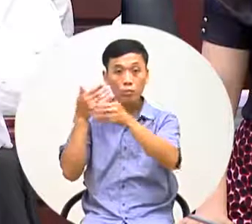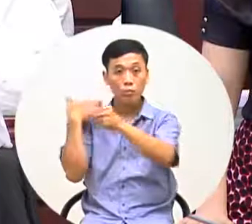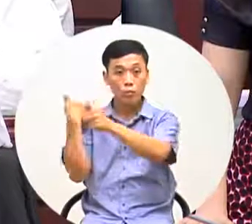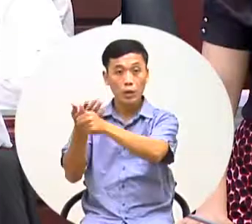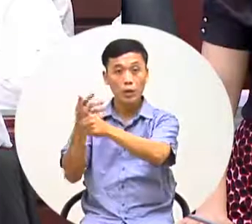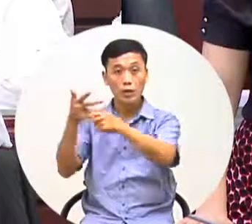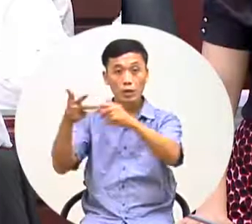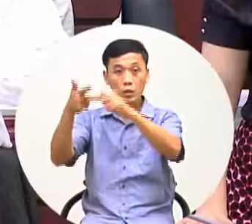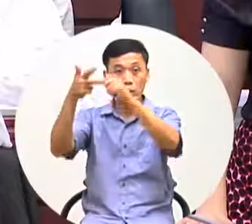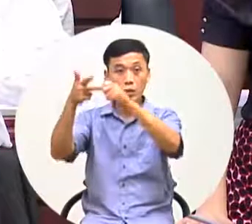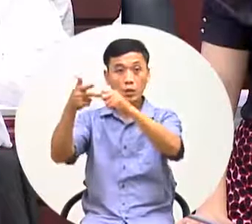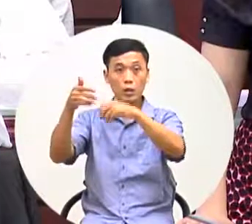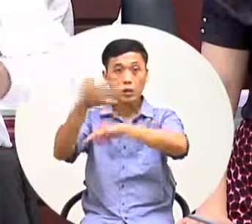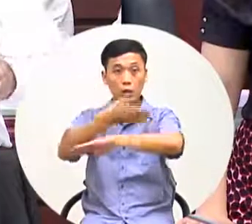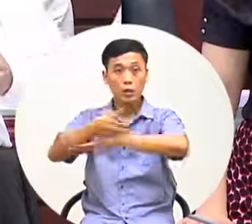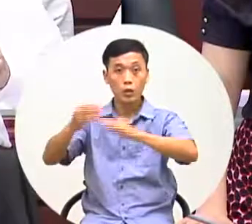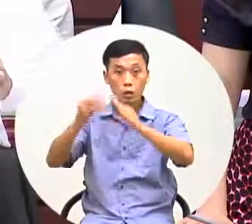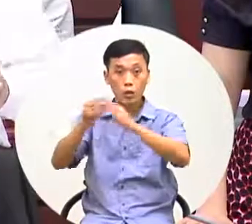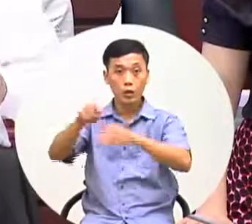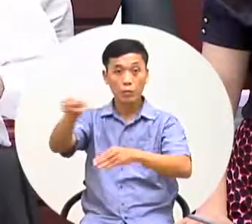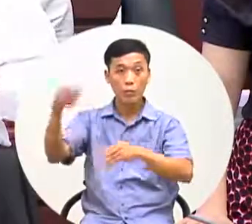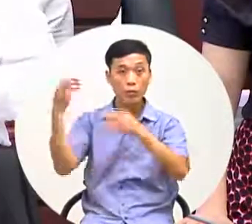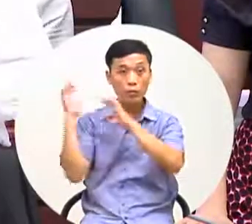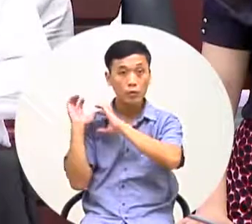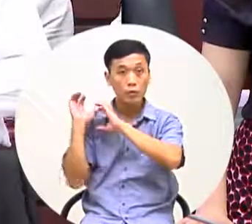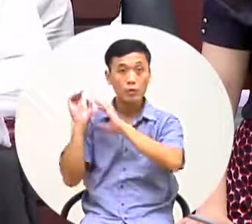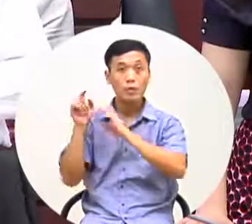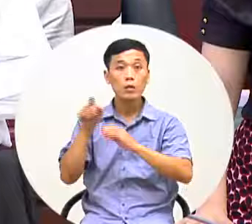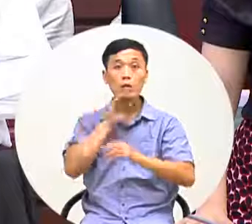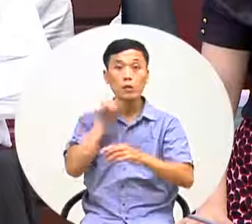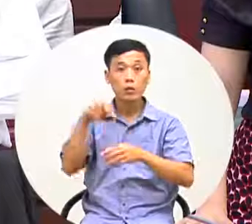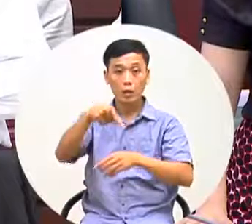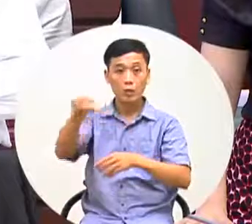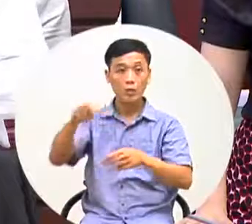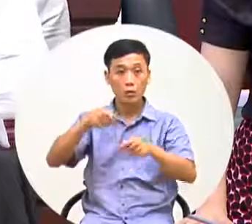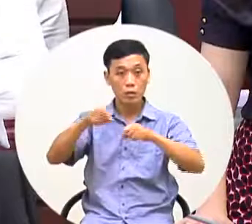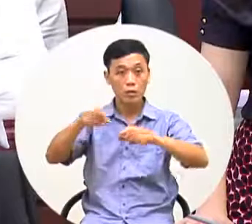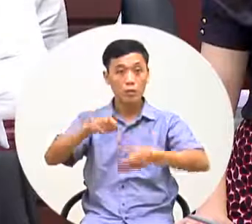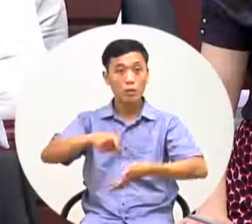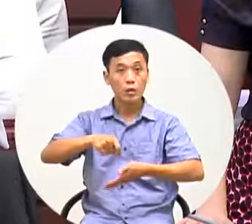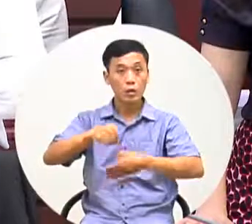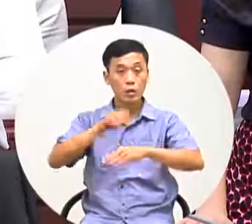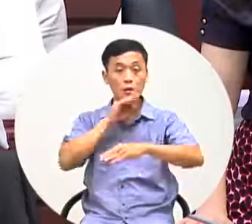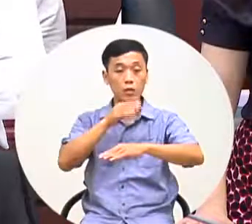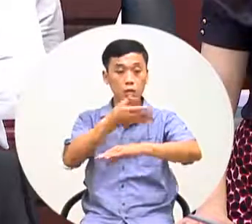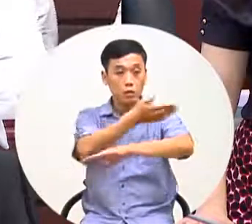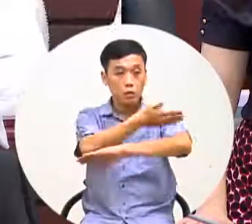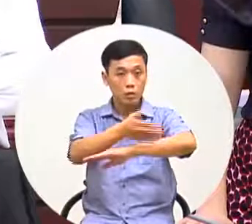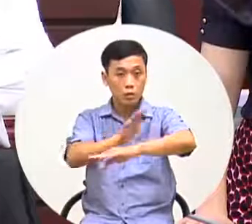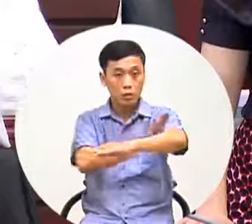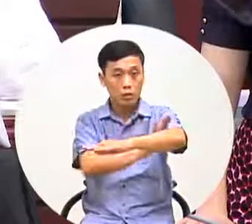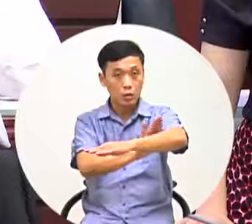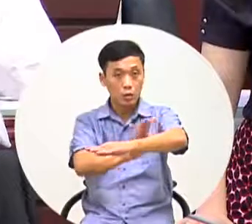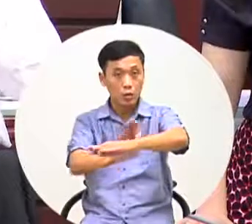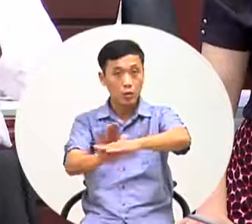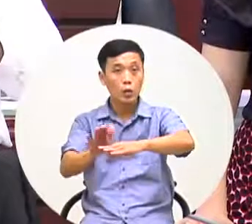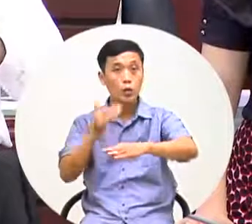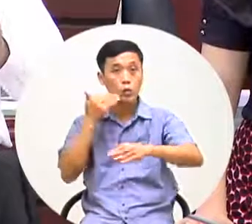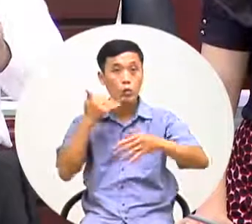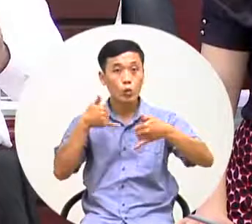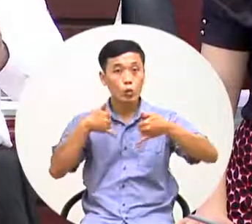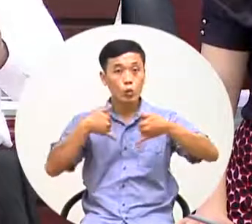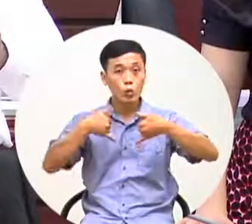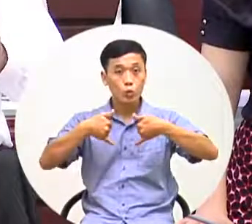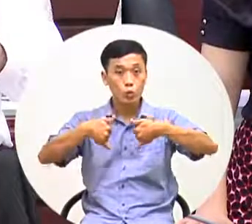上，所以说整个提案从我们的路前线往河川这边，整个都是